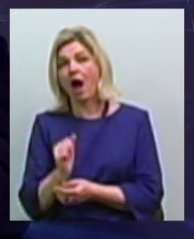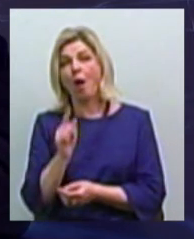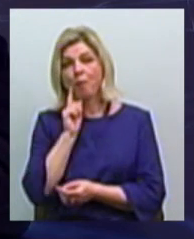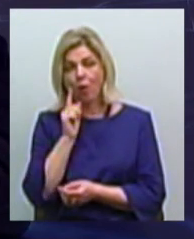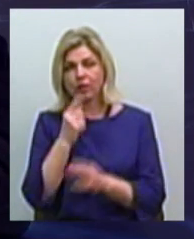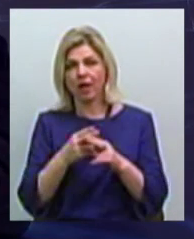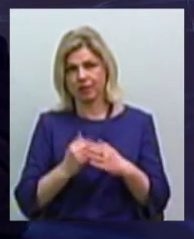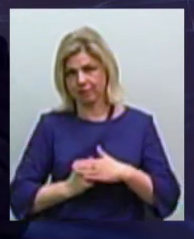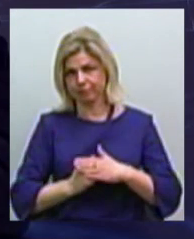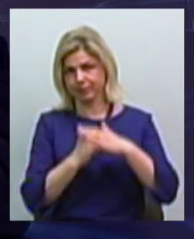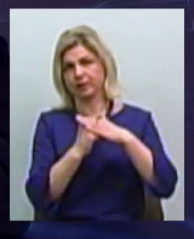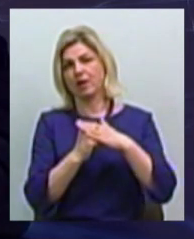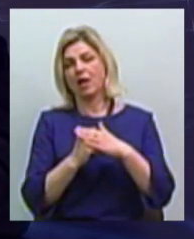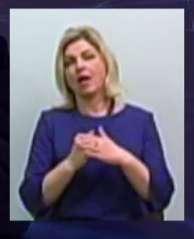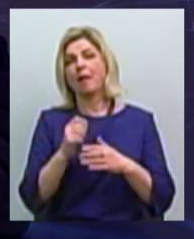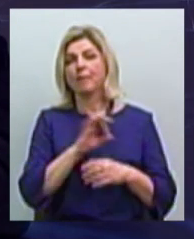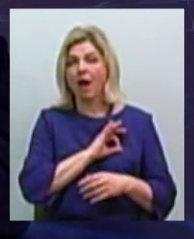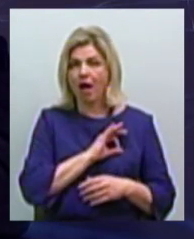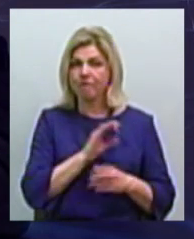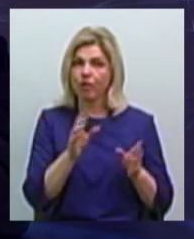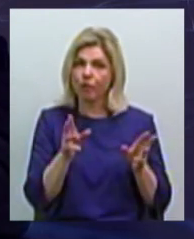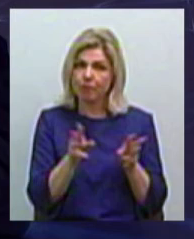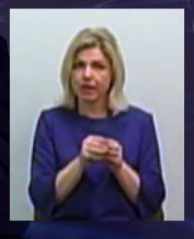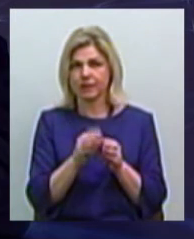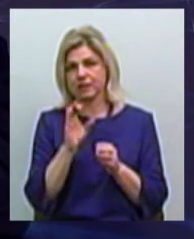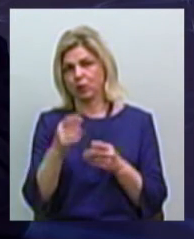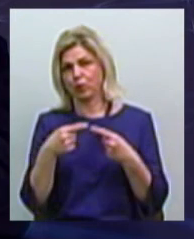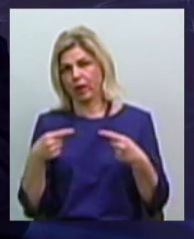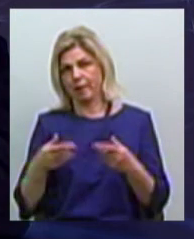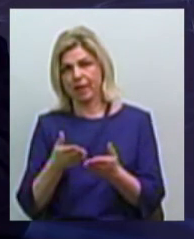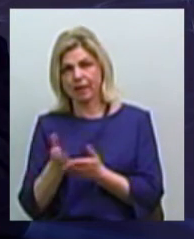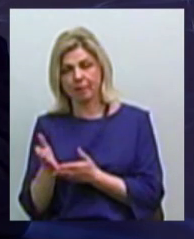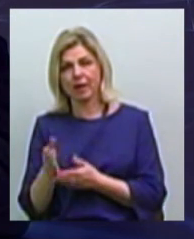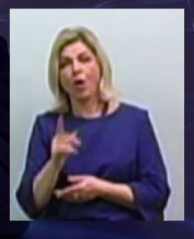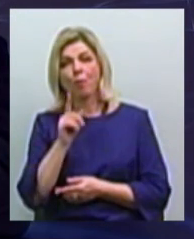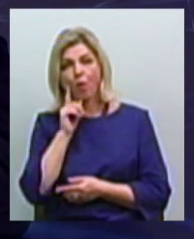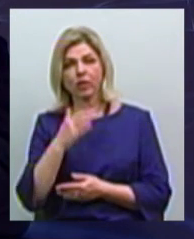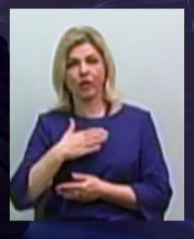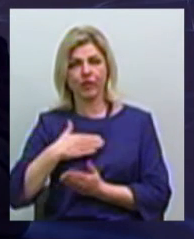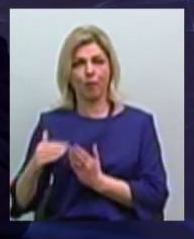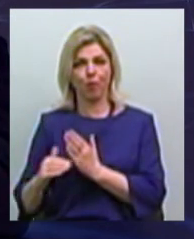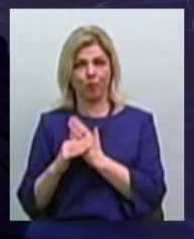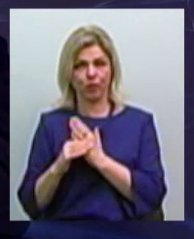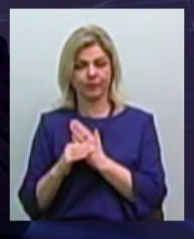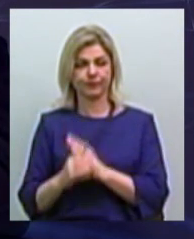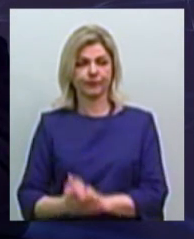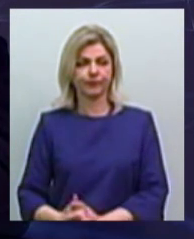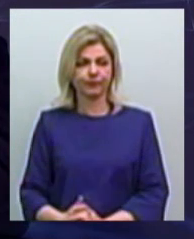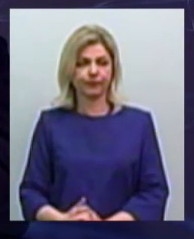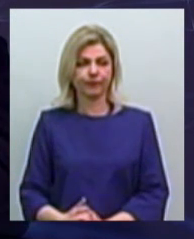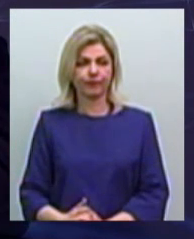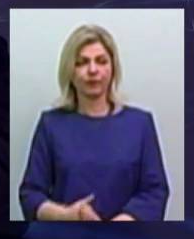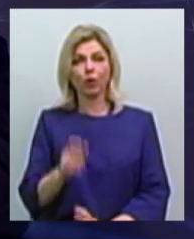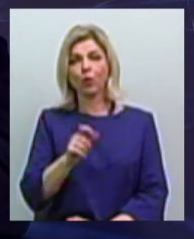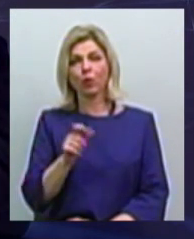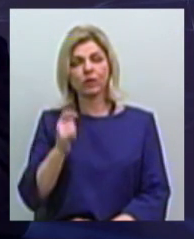цього наближення правової допомоги. Звичайно, молодь є нашим помічником у допомозі людям літнього